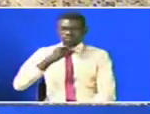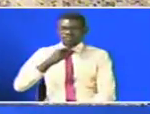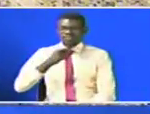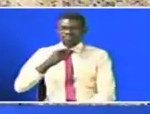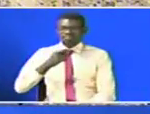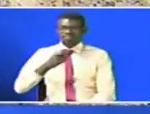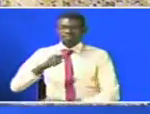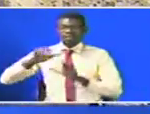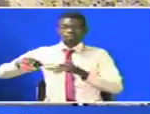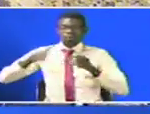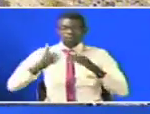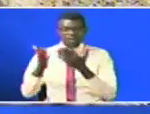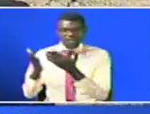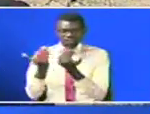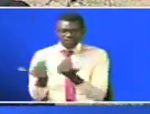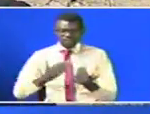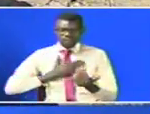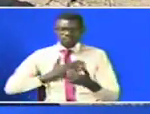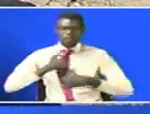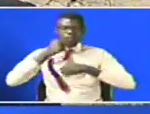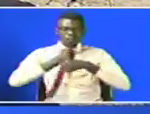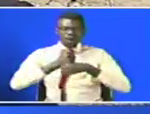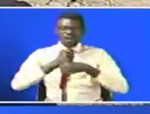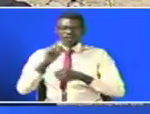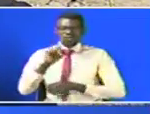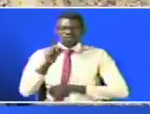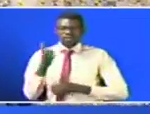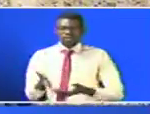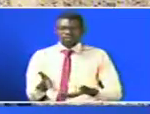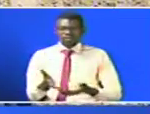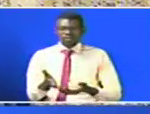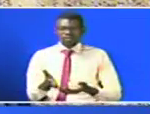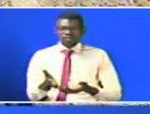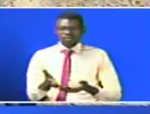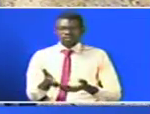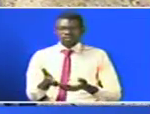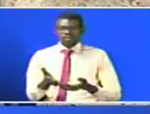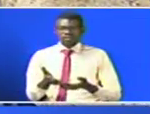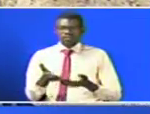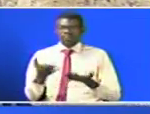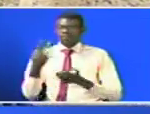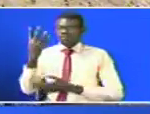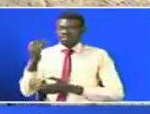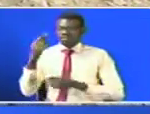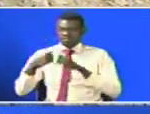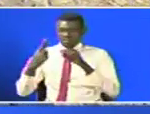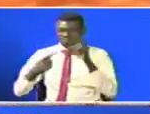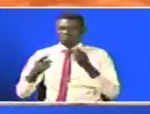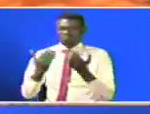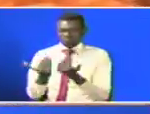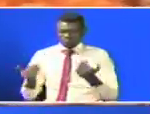mashambani, watoto wangu wanafanya kazi hapa Nairobi. Hii kazi kwa miaka 40 imenilelea watoto, ikanisomesia